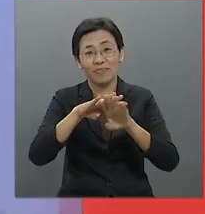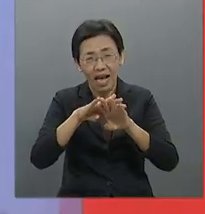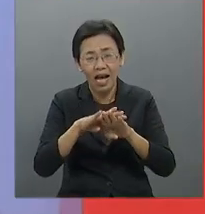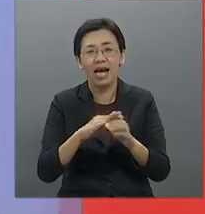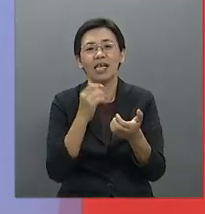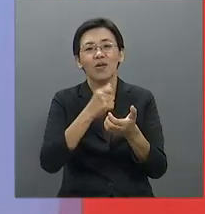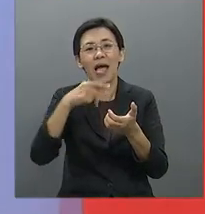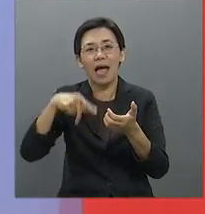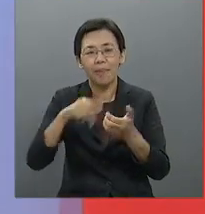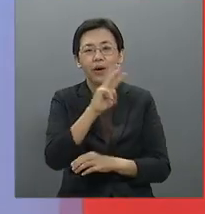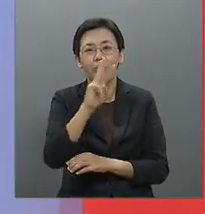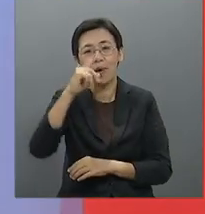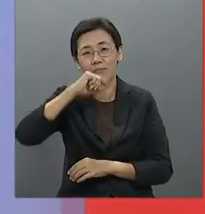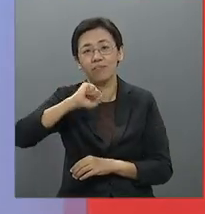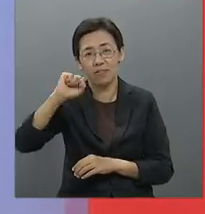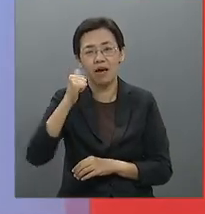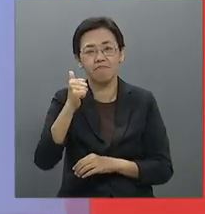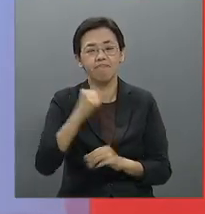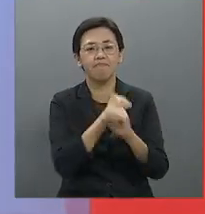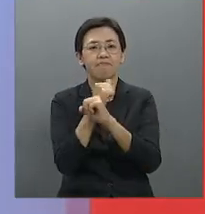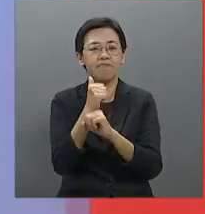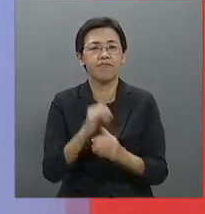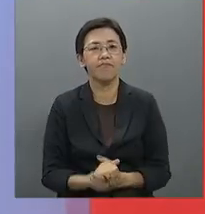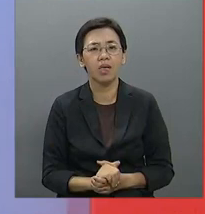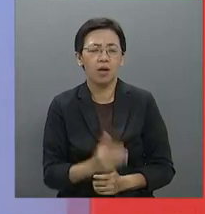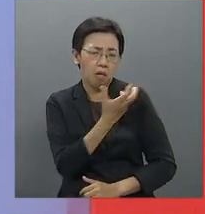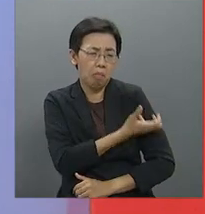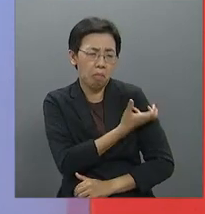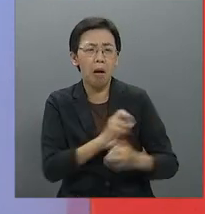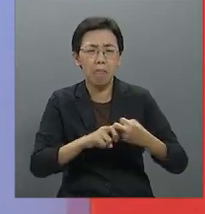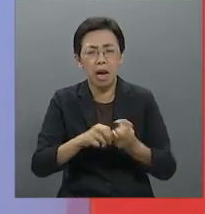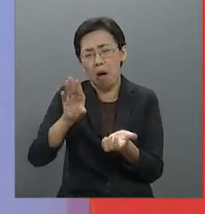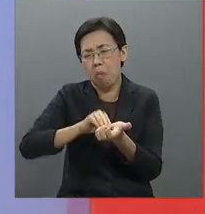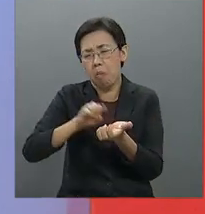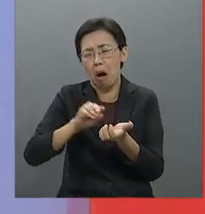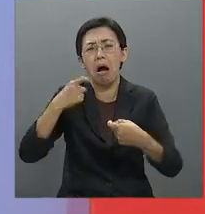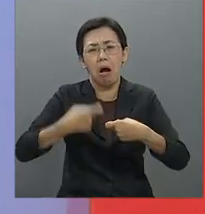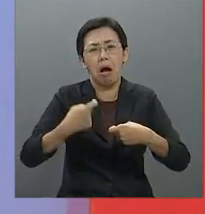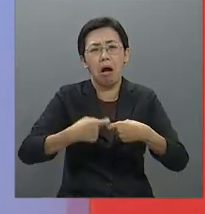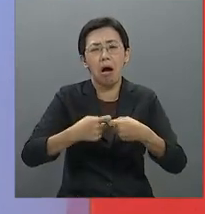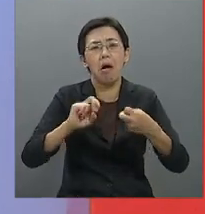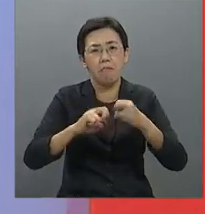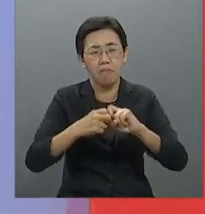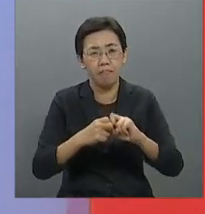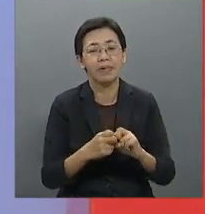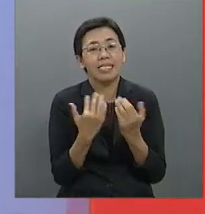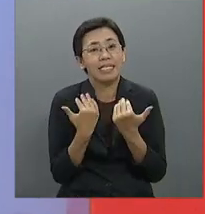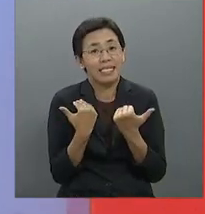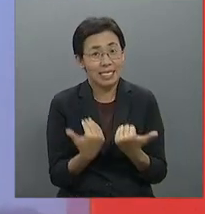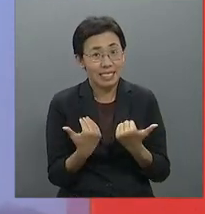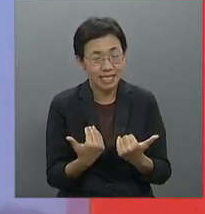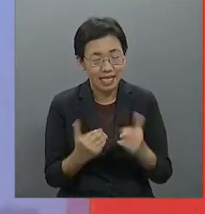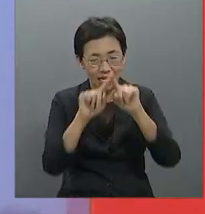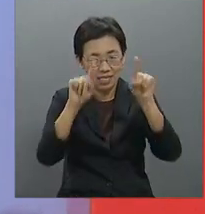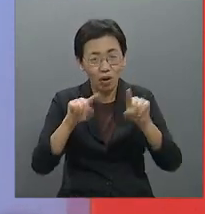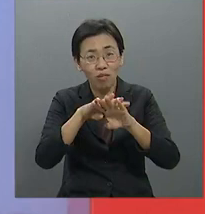กคนที่ใช้ดระบบ iOS อจจะยมปัหาเรื่องของ devo loude application กัอยู่ตอนนี้ยงสามารถที่จะสแกนด้การใช